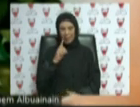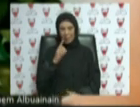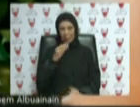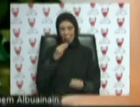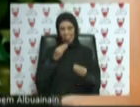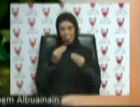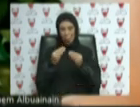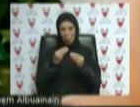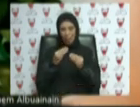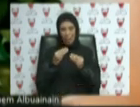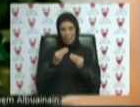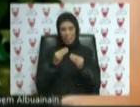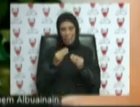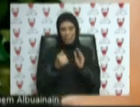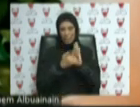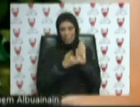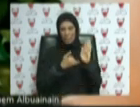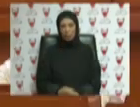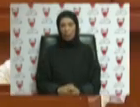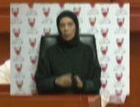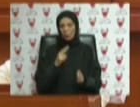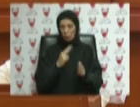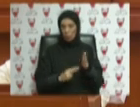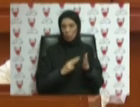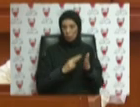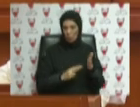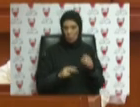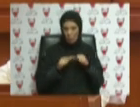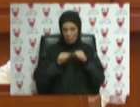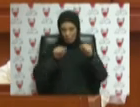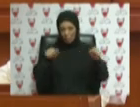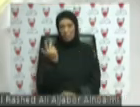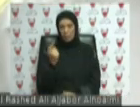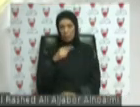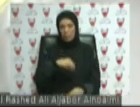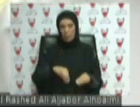للأمام في كفالة حق بالتأكيد القاضي في سعادة مسألة عضو المحكمة. مجلس الشورى المحامية